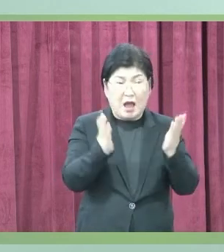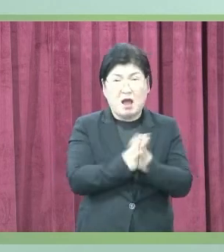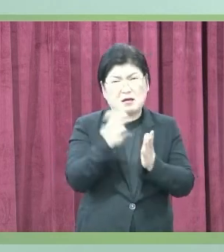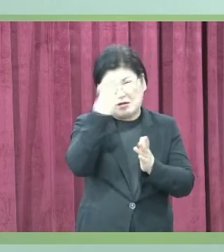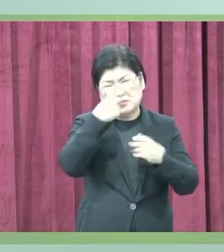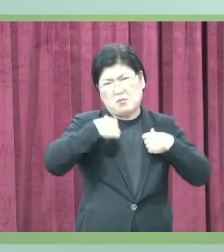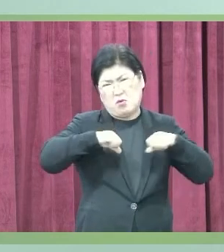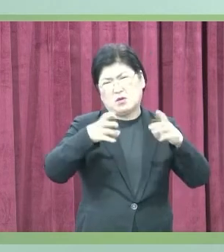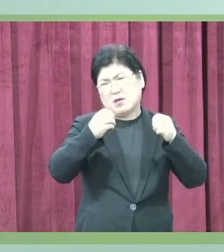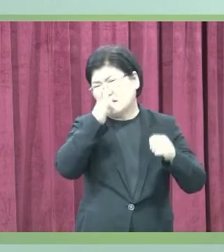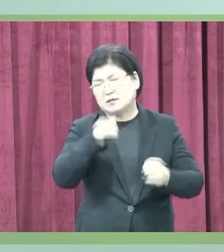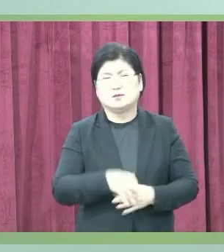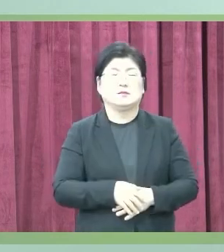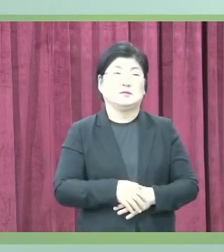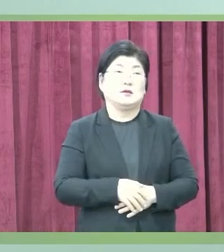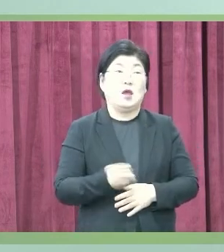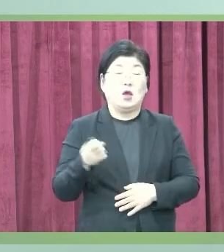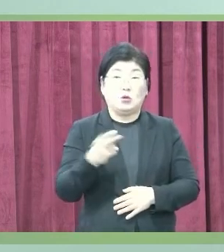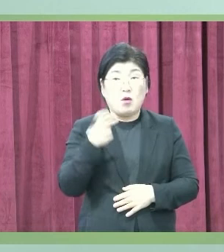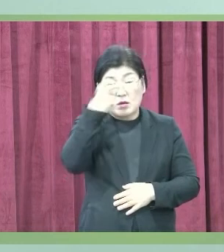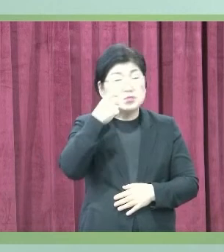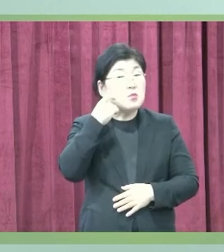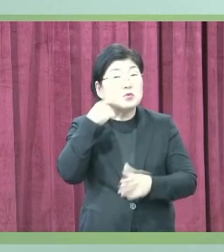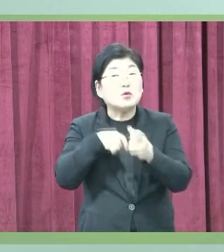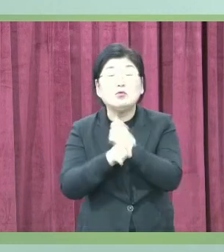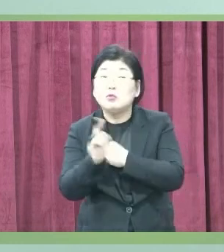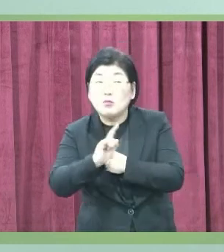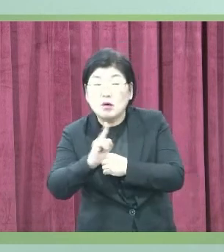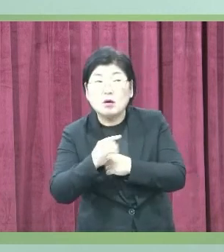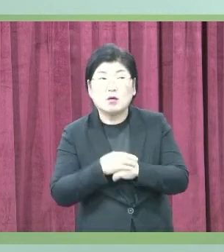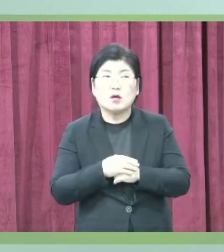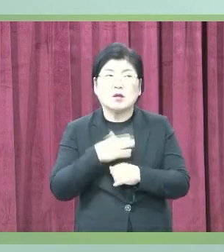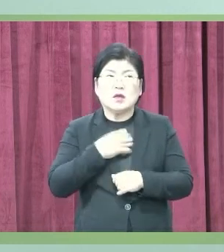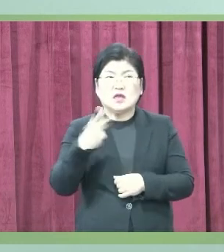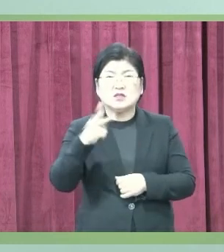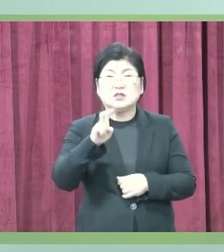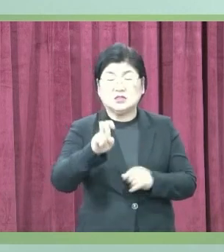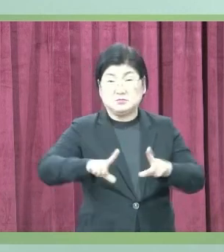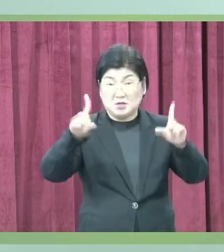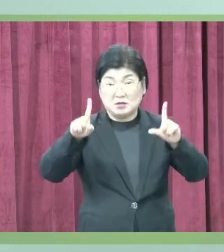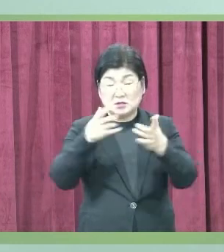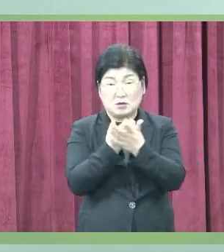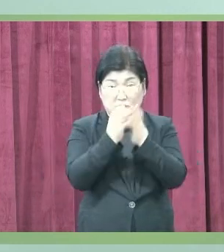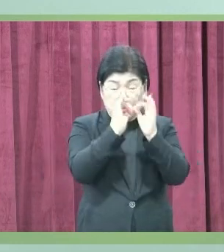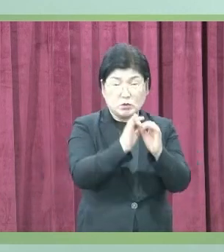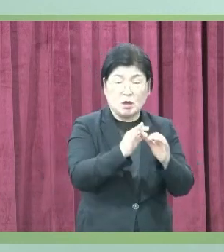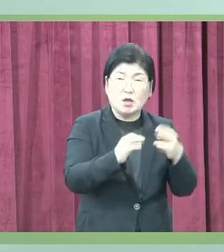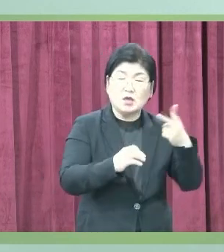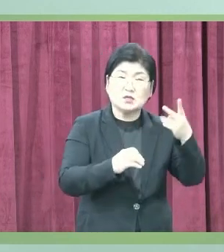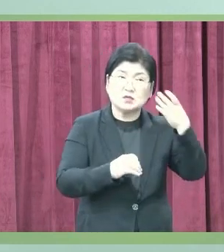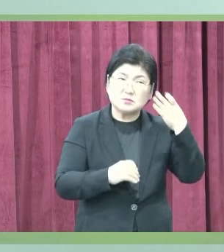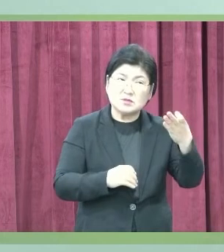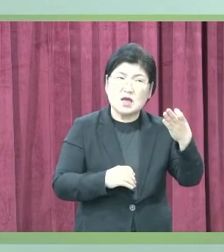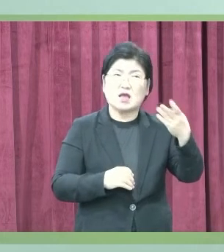확인할 수 있습니다. 그리고 미수검 사유에서 지금 제가 20년 자료를 분석을 했는데요. 앞서 14년, 17년 자료도